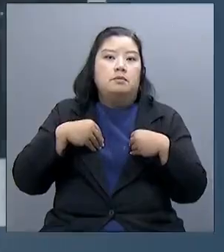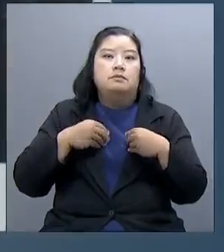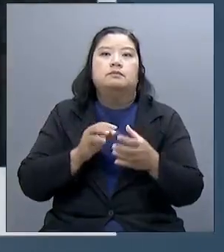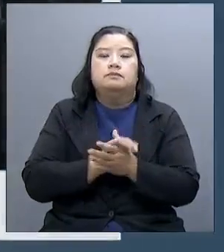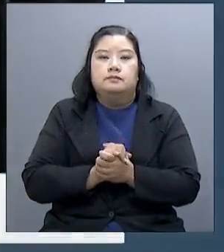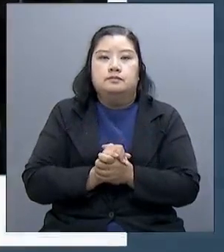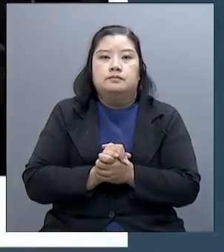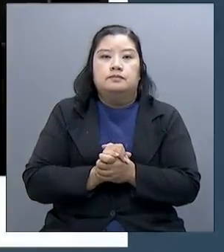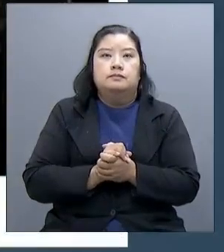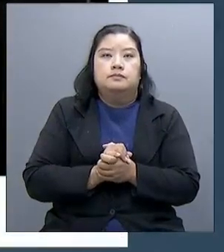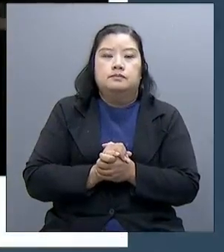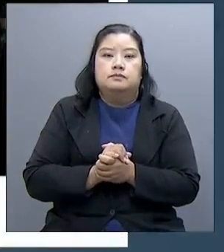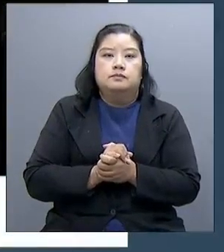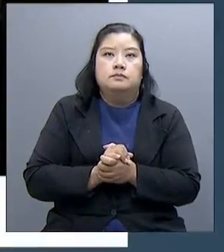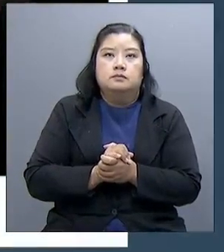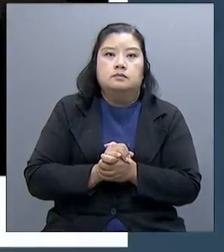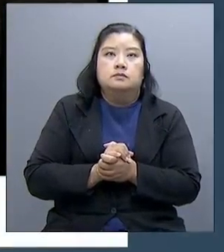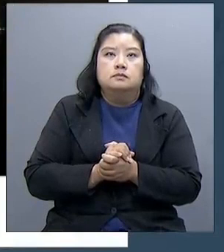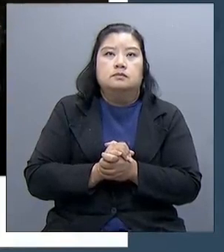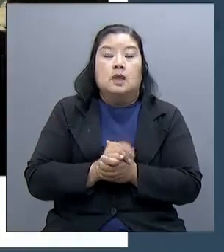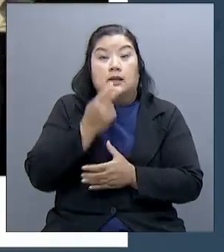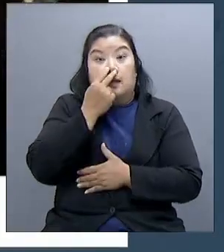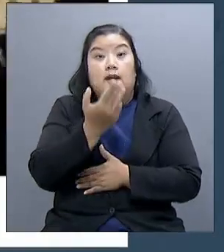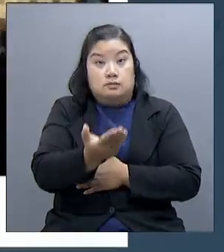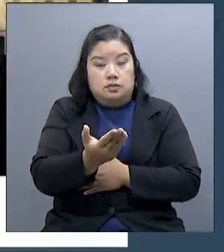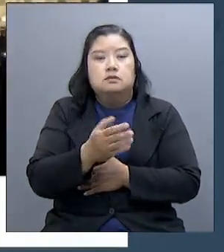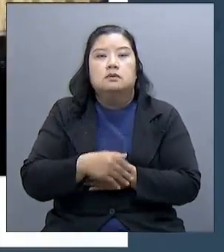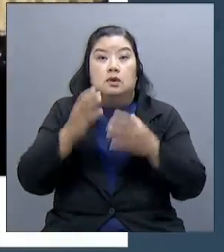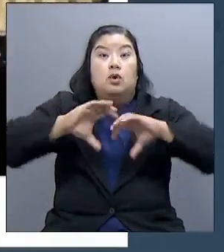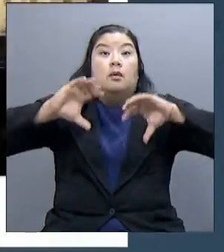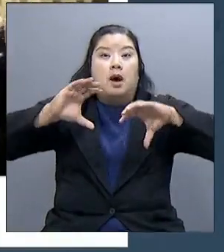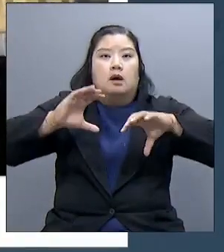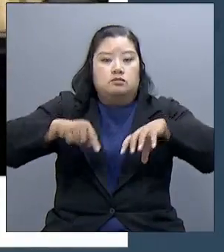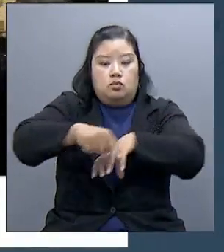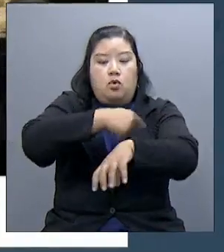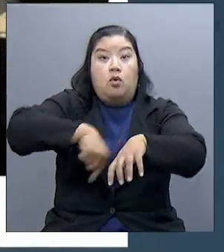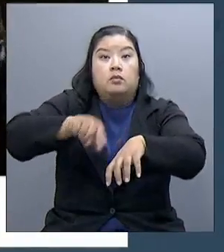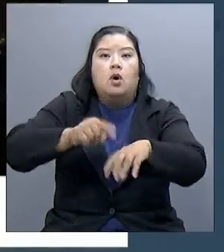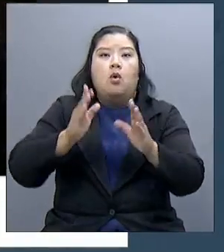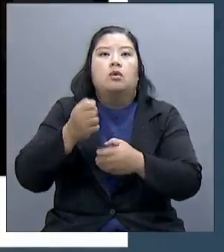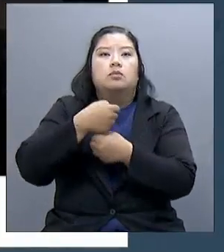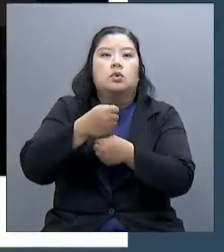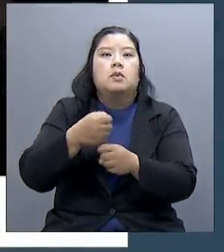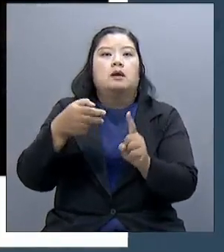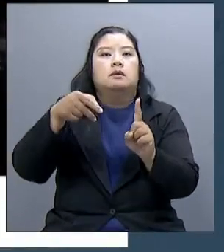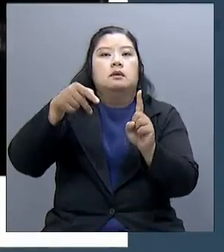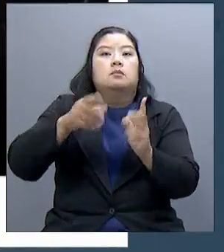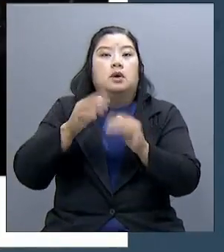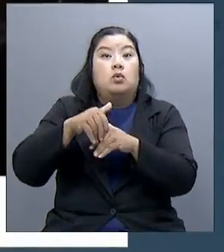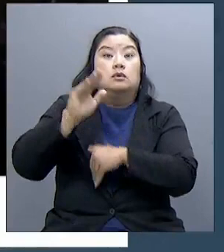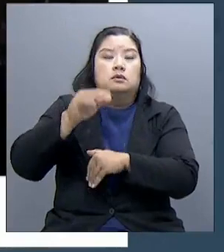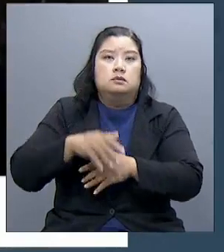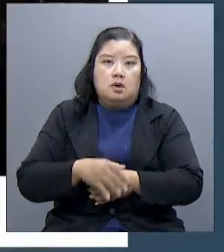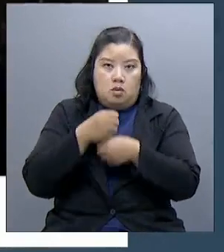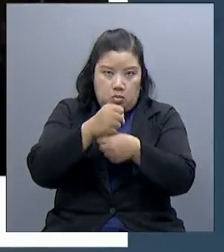ขึ้นและนี่เป็นภาพรอบๆทำเนียบขาวค่ะผู้ประท้วงนับพันคนชุมนุมกดดัน